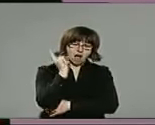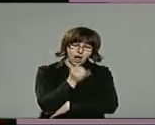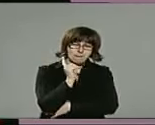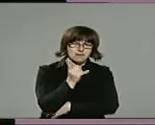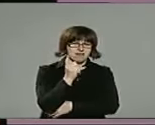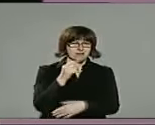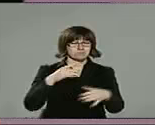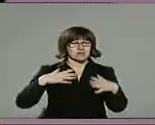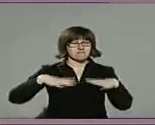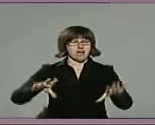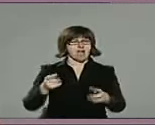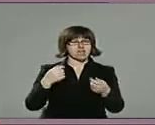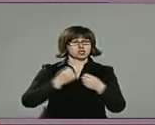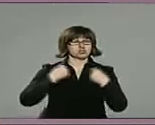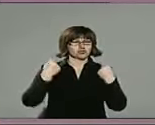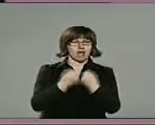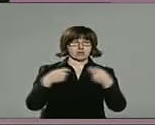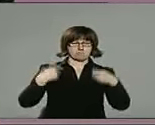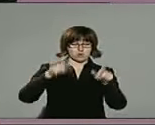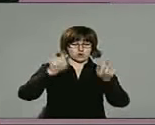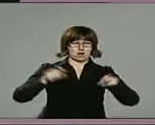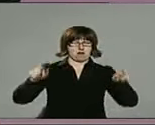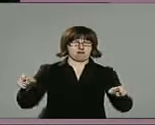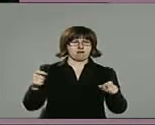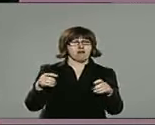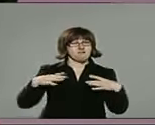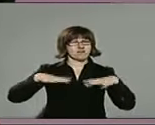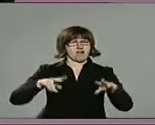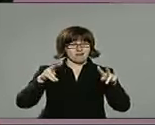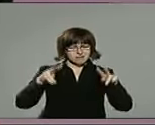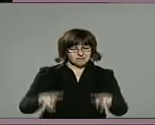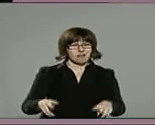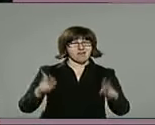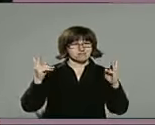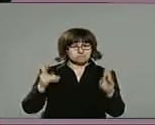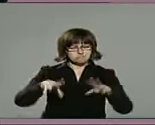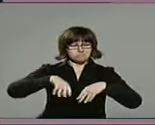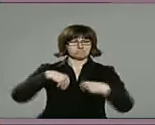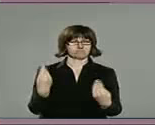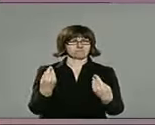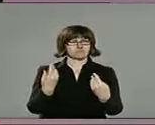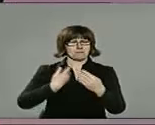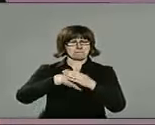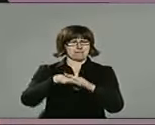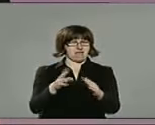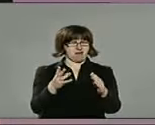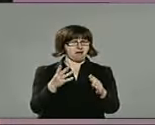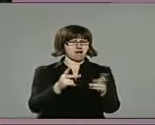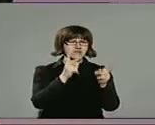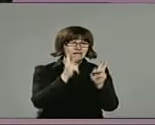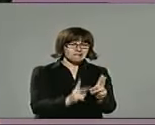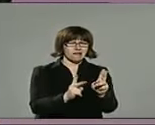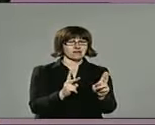an freie Staatsbürgerinnen und Staatsbürger, ihre freiheitlichen Rechte wahrzunehmen, die weit über die